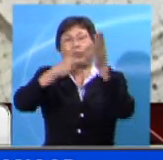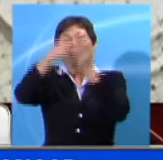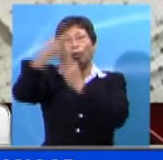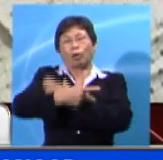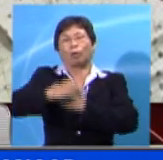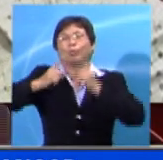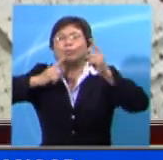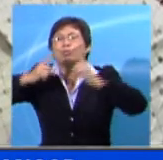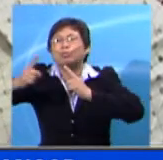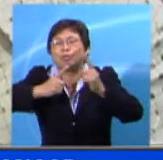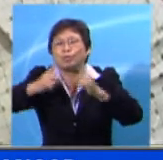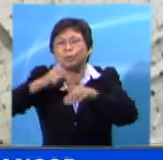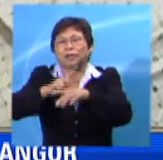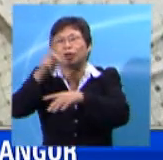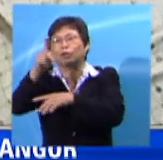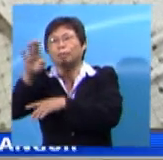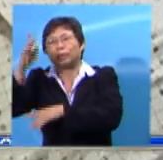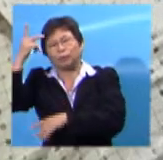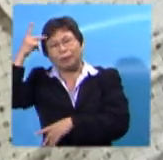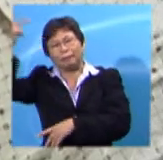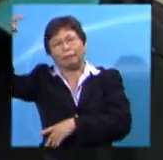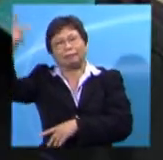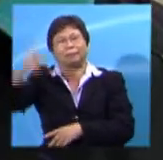wacana di Kota Baru